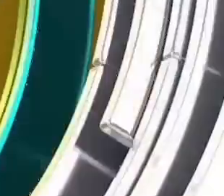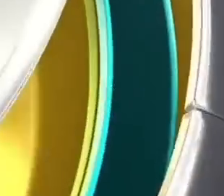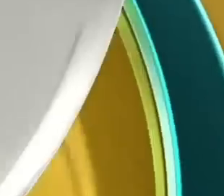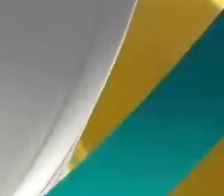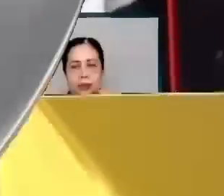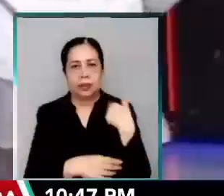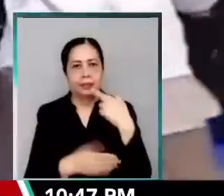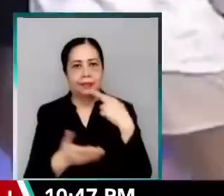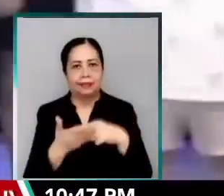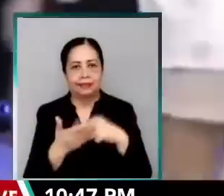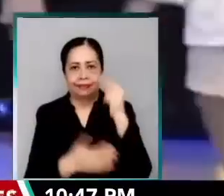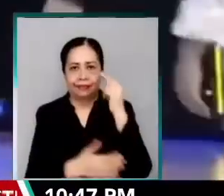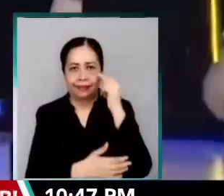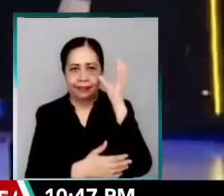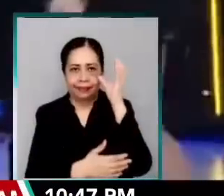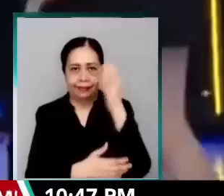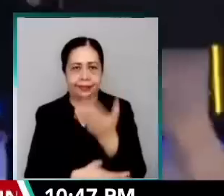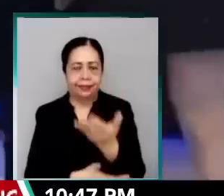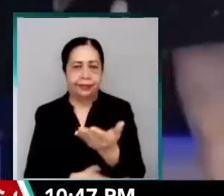Canlas.